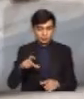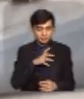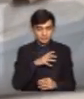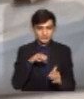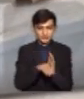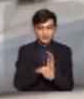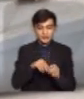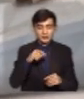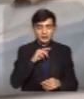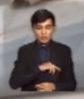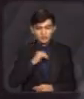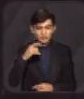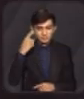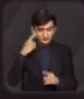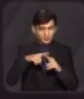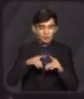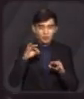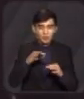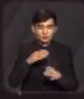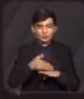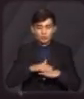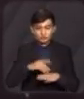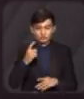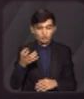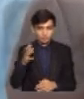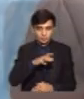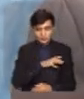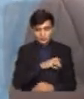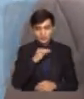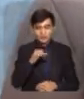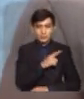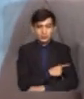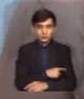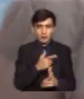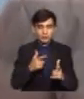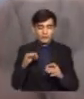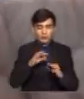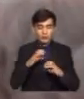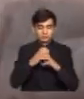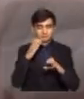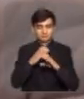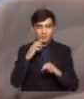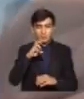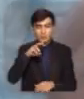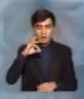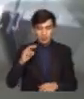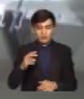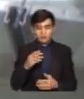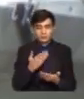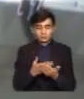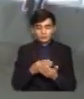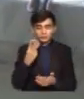100 единиц тяжелой техники. Больницу соорудили из готовых сборных блоков площадью приблизительно 30